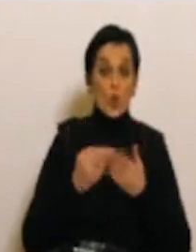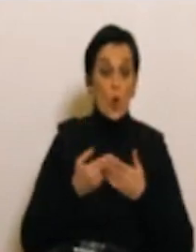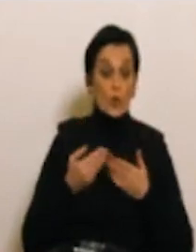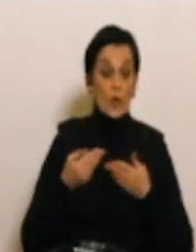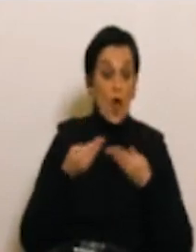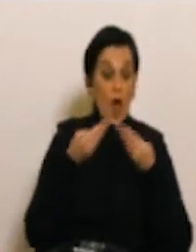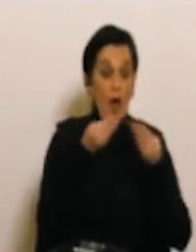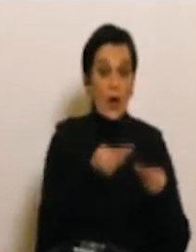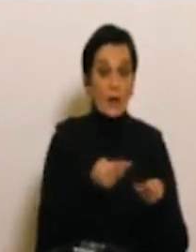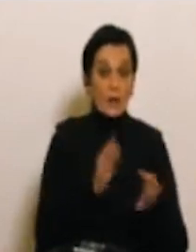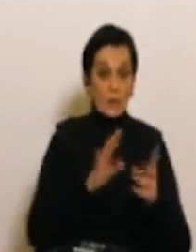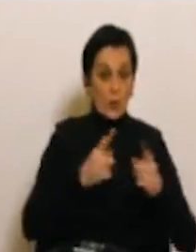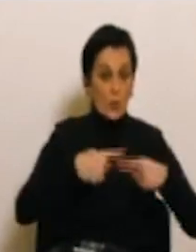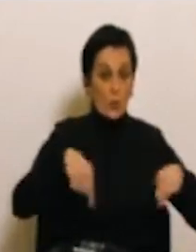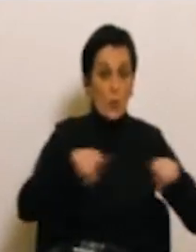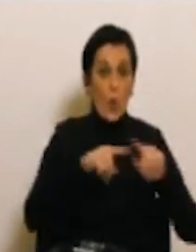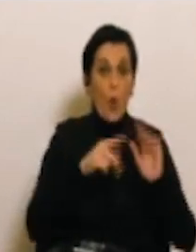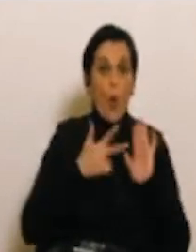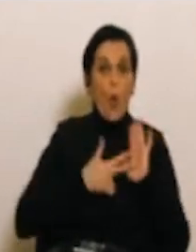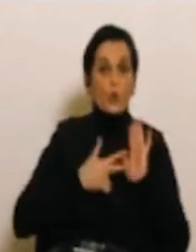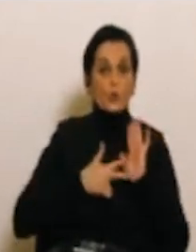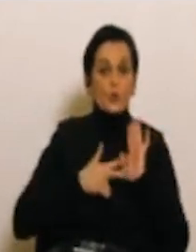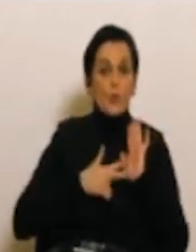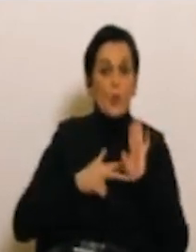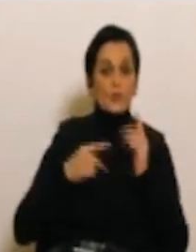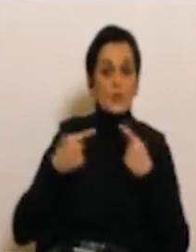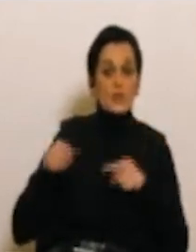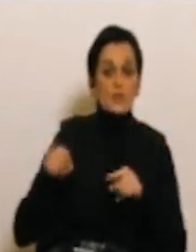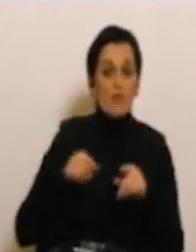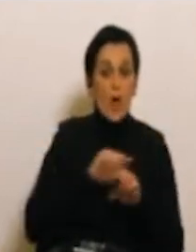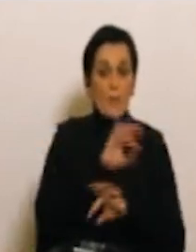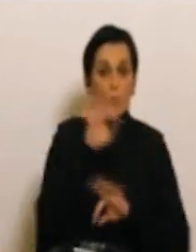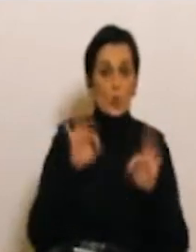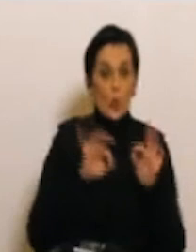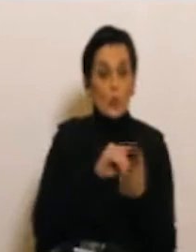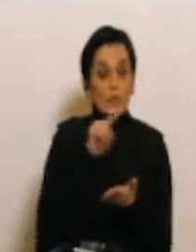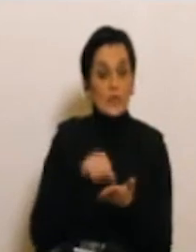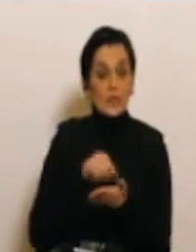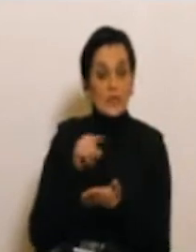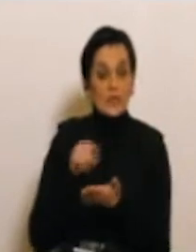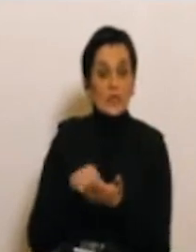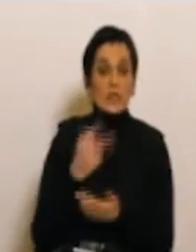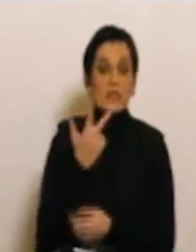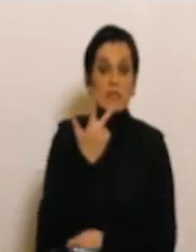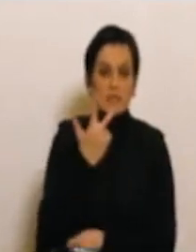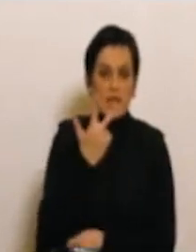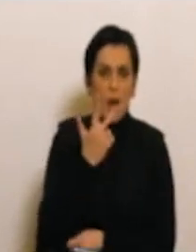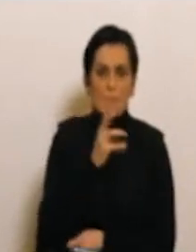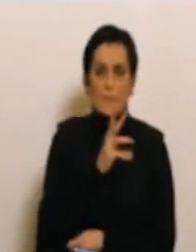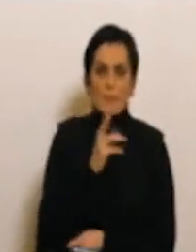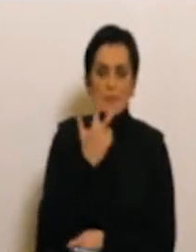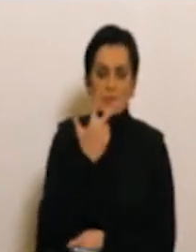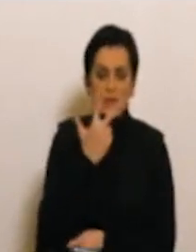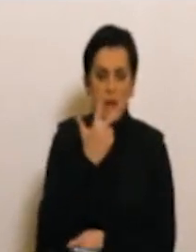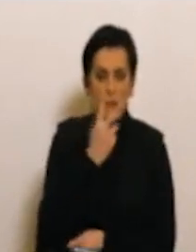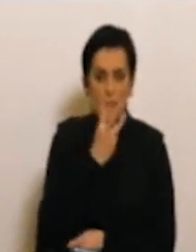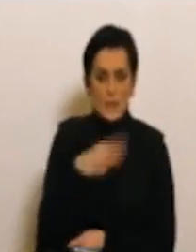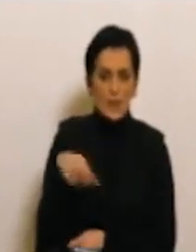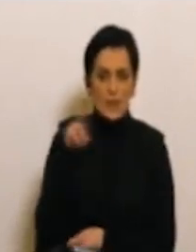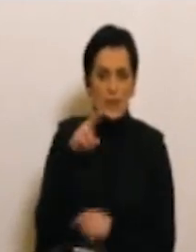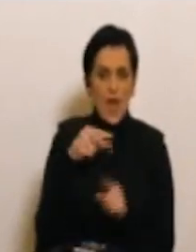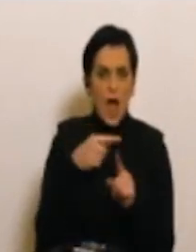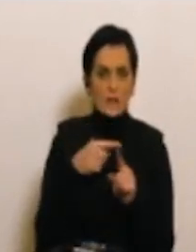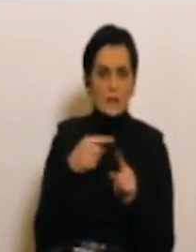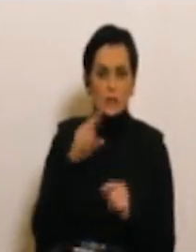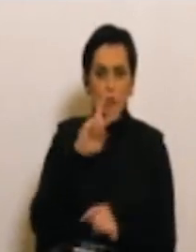მოსახლეობამდე, 80 სხვა პროექტი დადგება კითხვის ნიშნის ქვეშ, რომელიც 3 მილიარდ ნახევარი დოლარის ღირებულების არის. და ამ